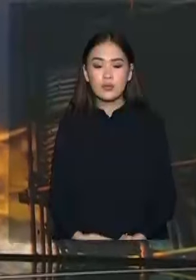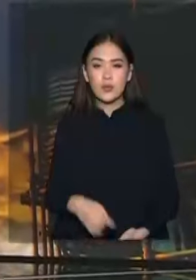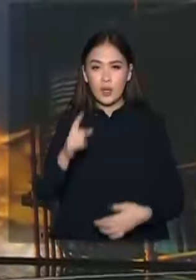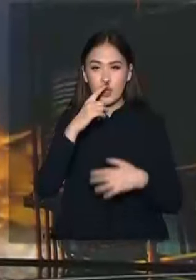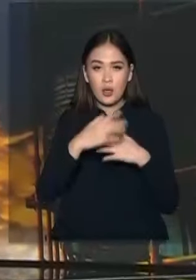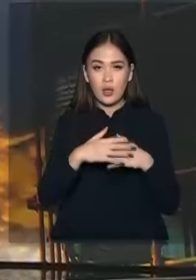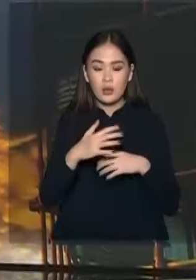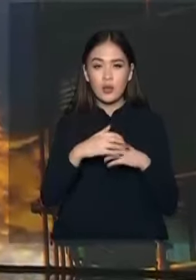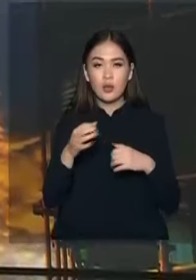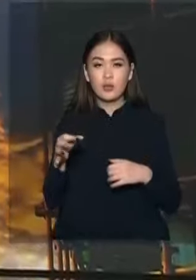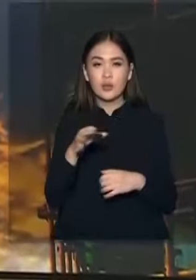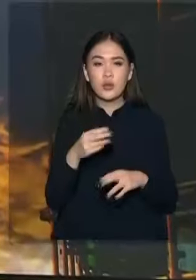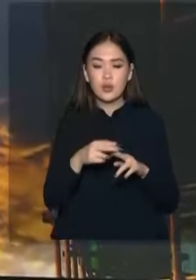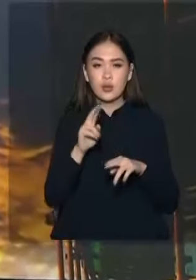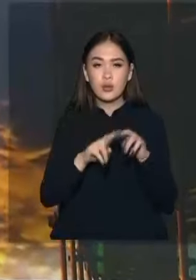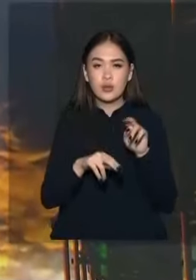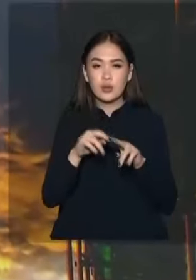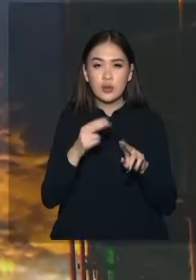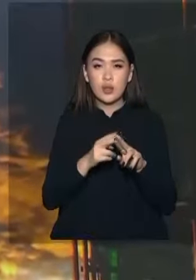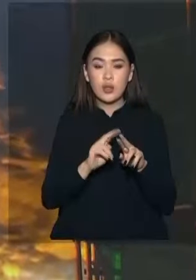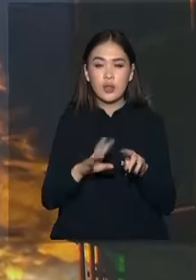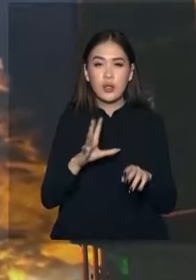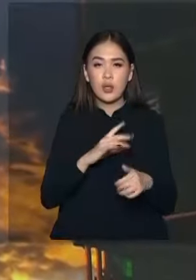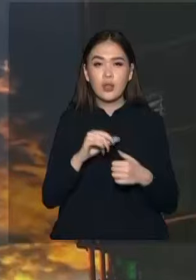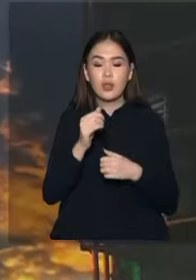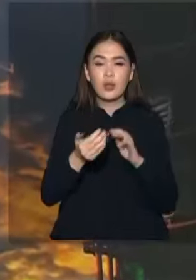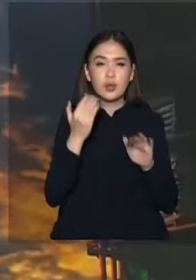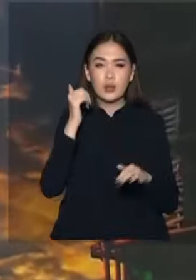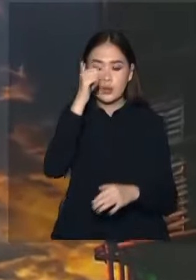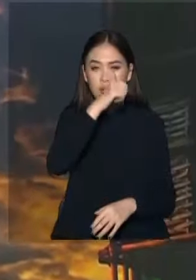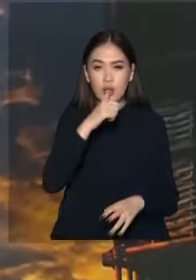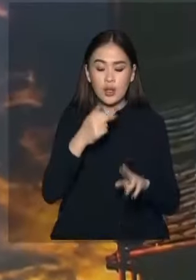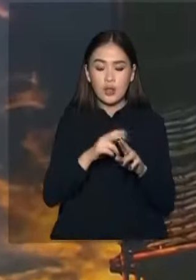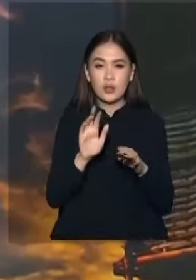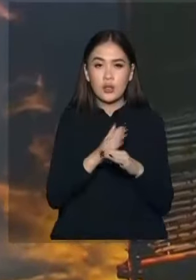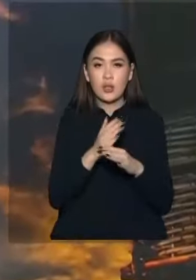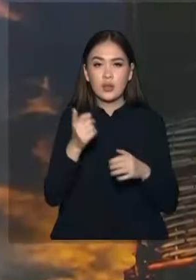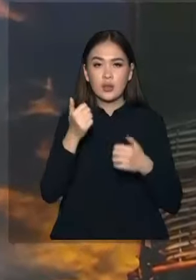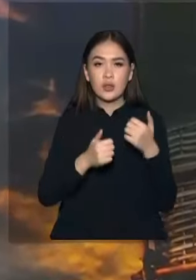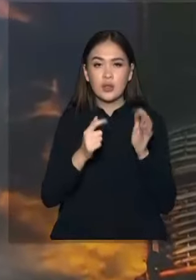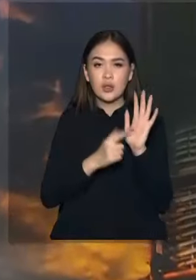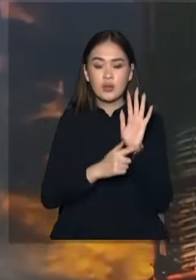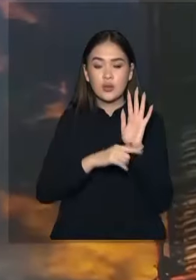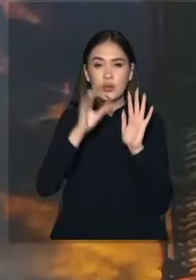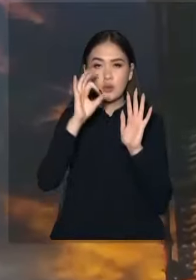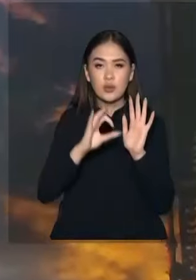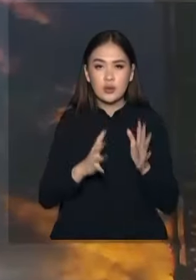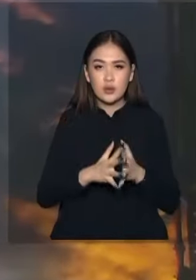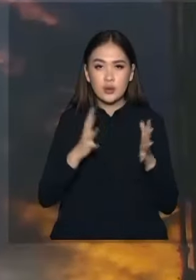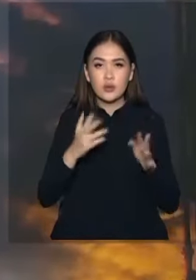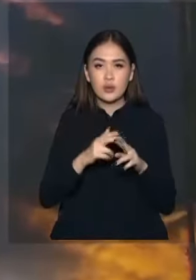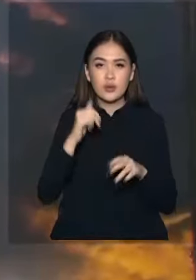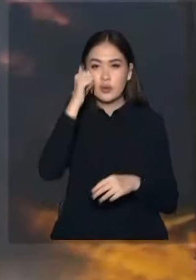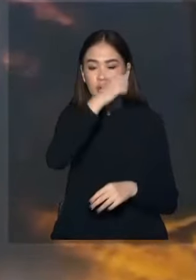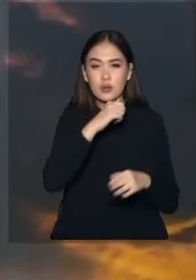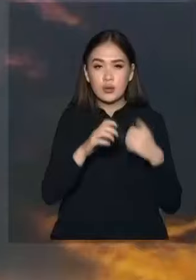Биыл Атырау облысында құрылыс саласы қарқын алды. Өткен жылдың осы кезеңімен салыстырғанда көрсеткіш 70%-ға өскен. Жыл соңына